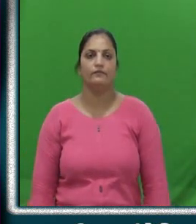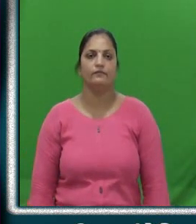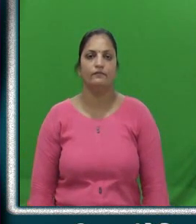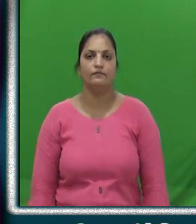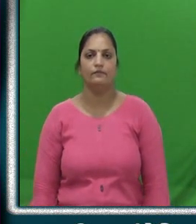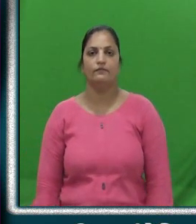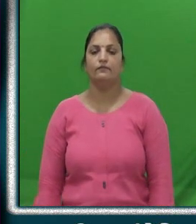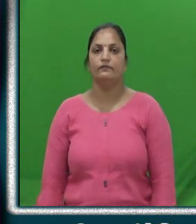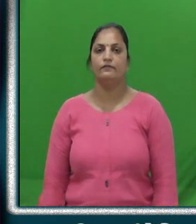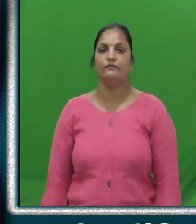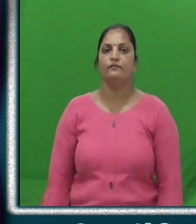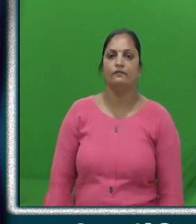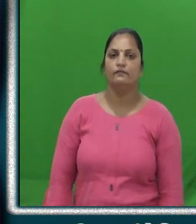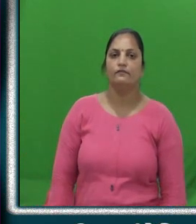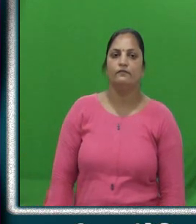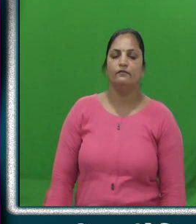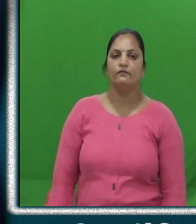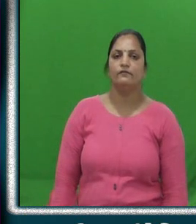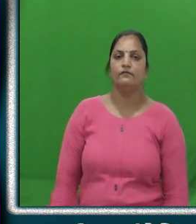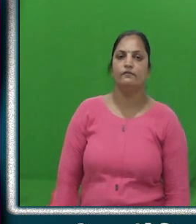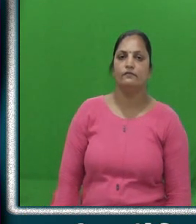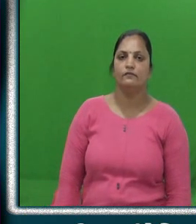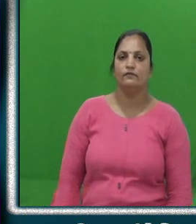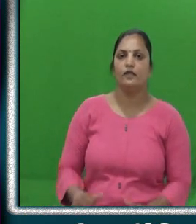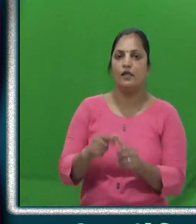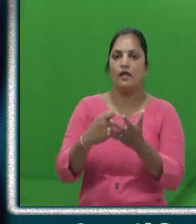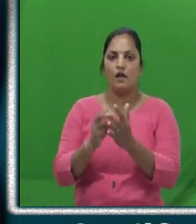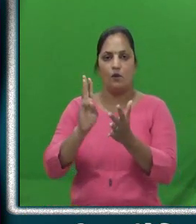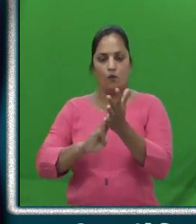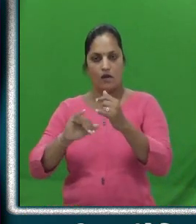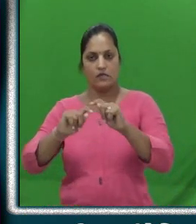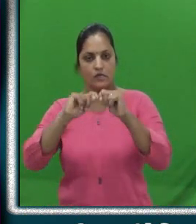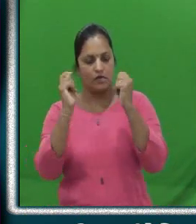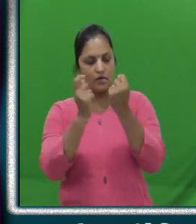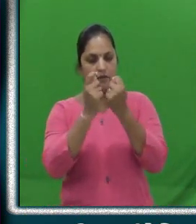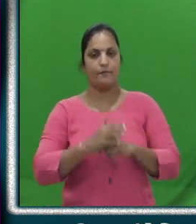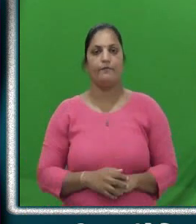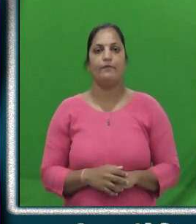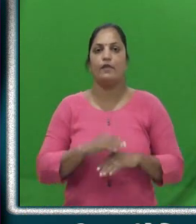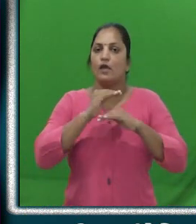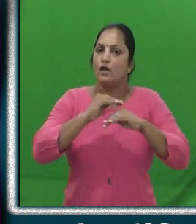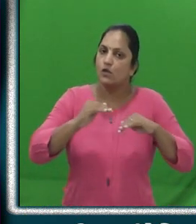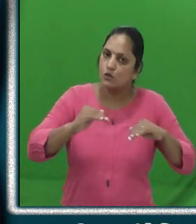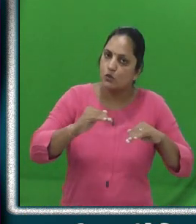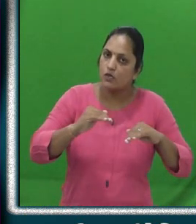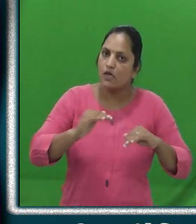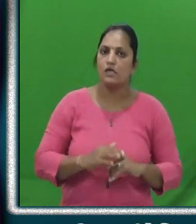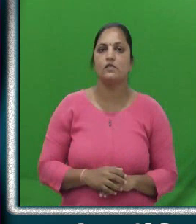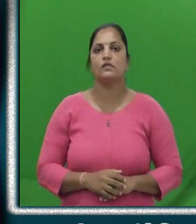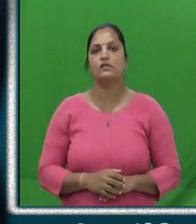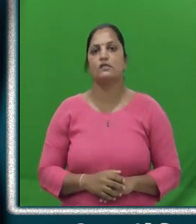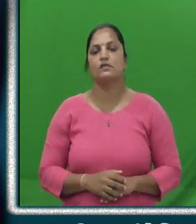હા તો ઇન વિચ ક્લાસ વેર અરુણ સ્ટીમ સ્ટુડન્ટ તો અરુણ સ્ટીમ સ્ટુડન્ટ્સ